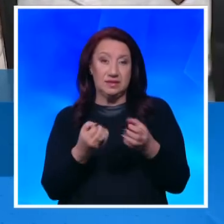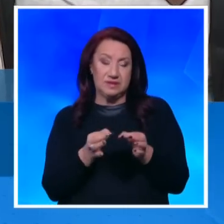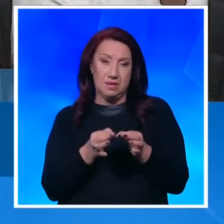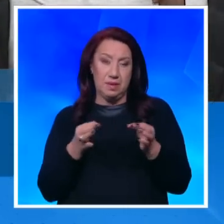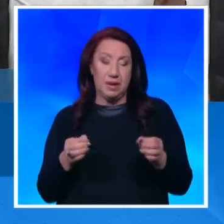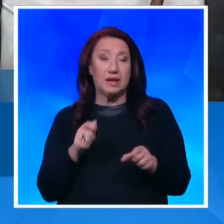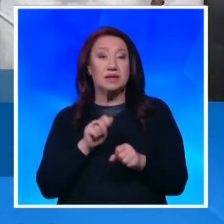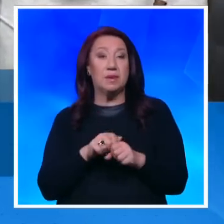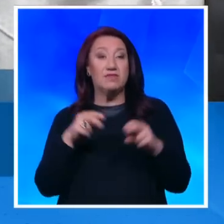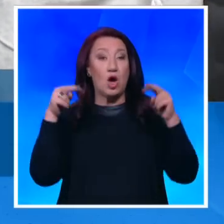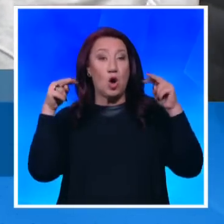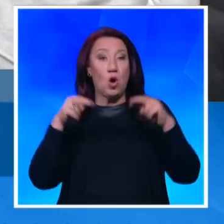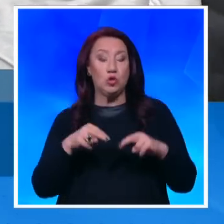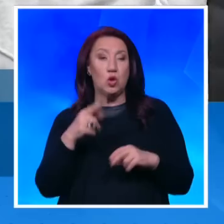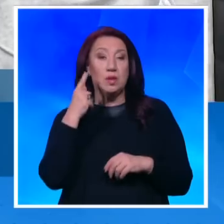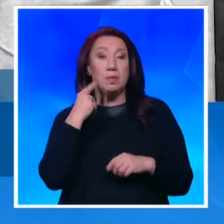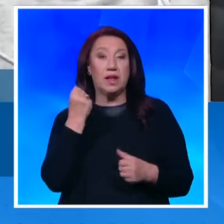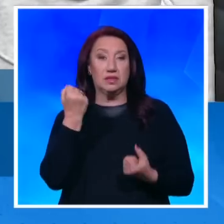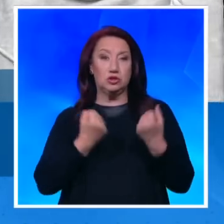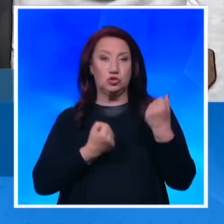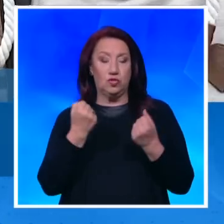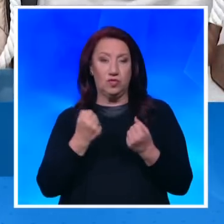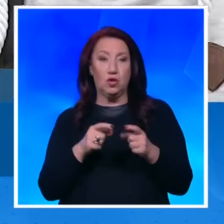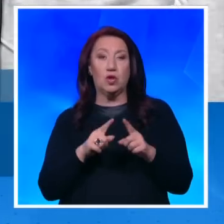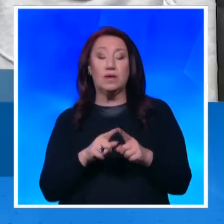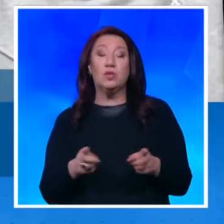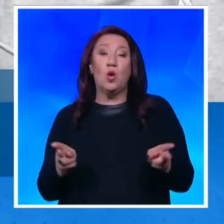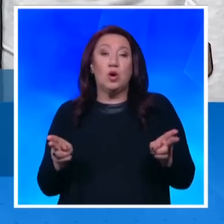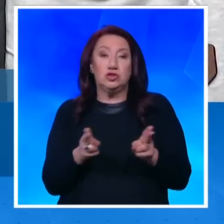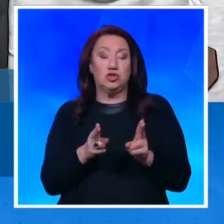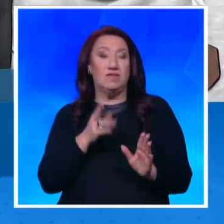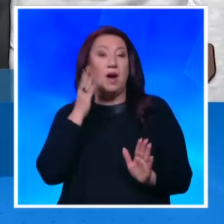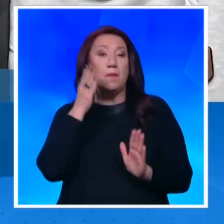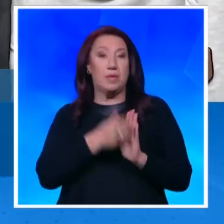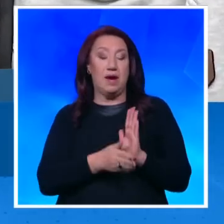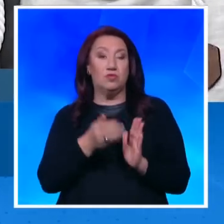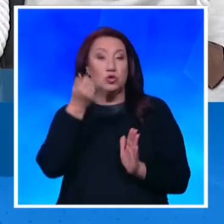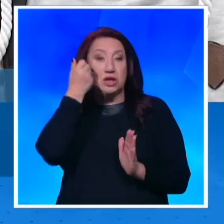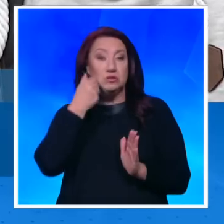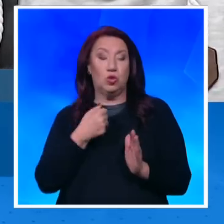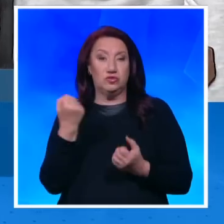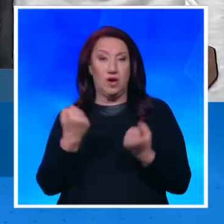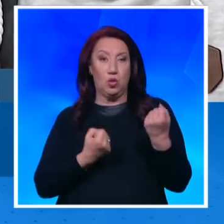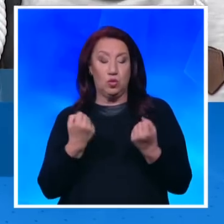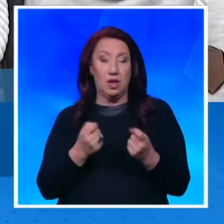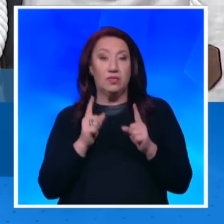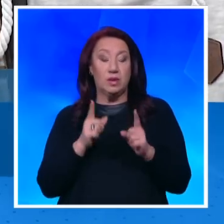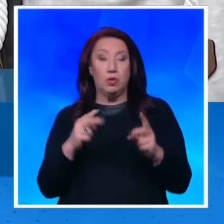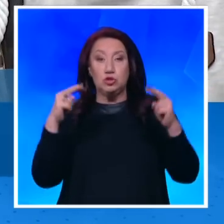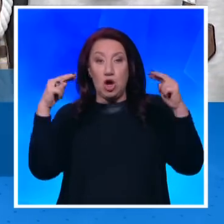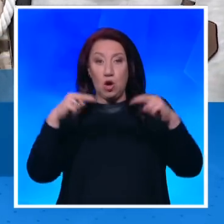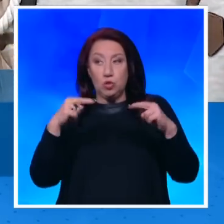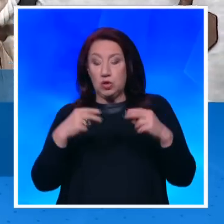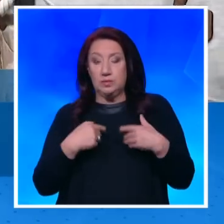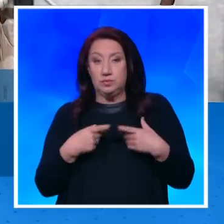контролира младите шофьори, да ограничи тяхното право да използват МПС-та, така че да се контролира нормалния живот.